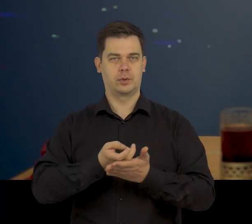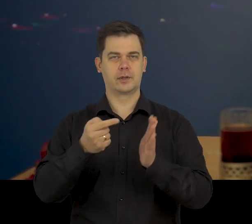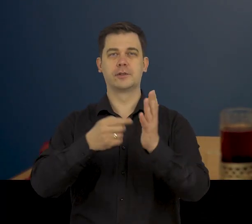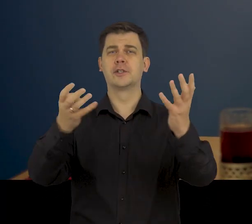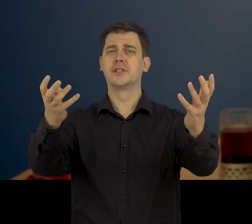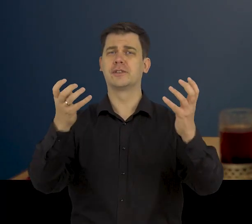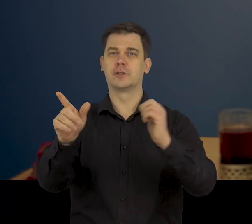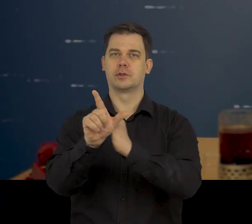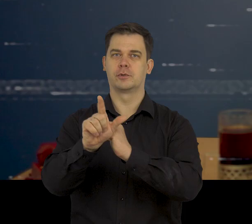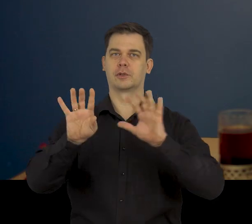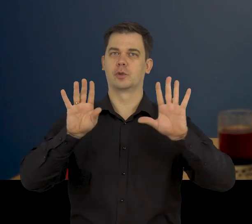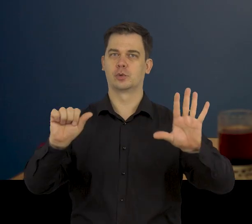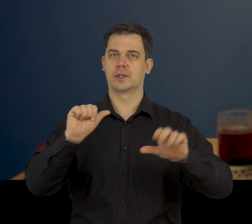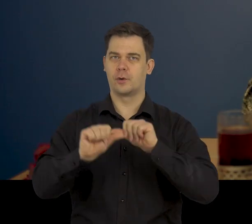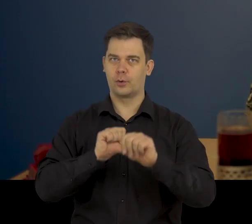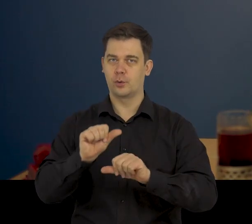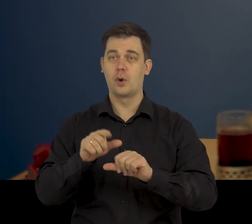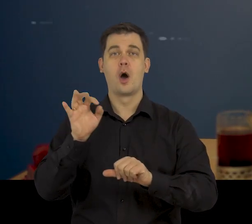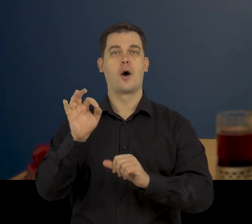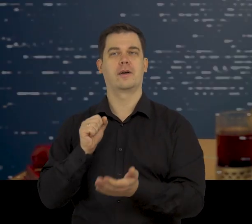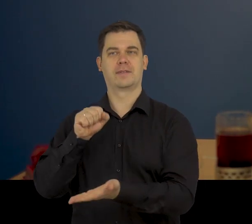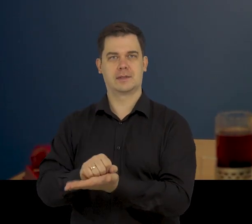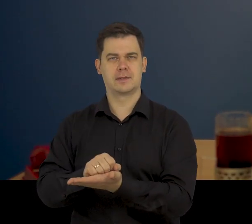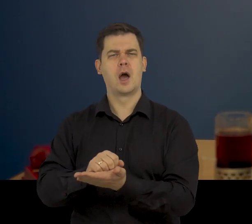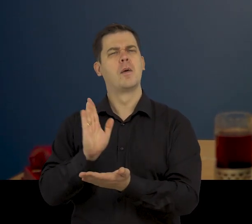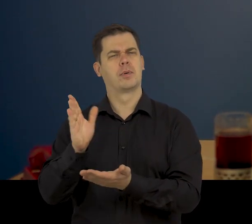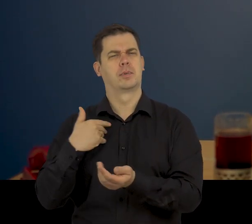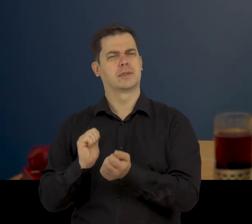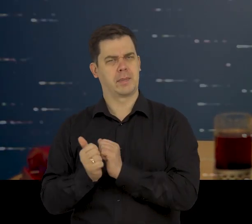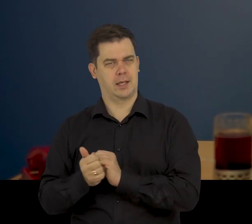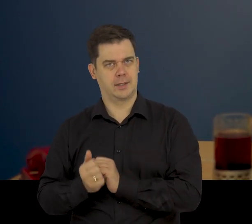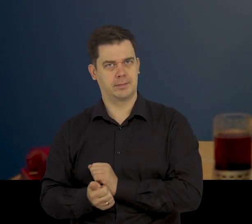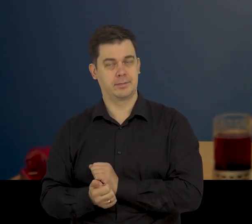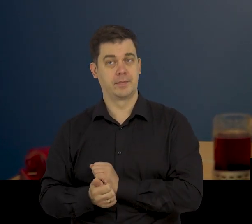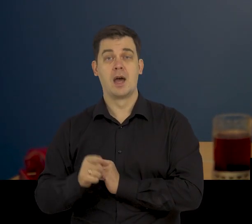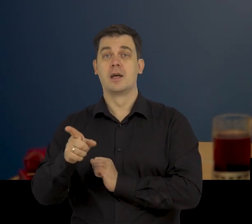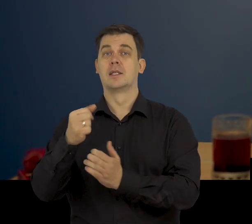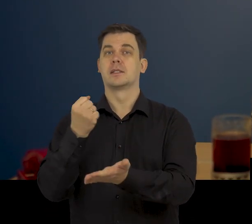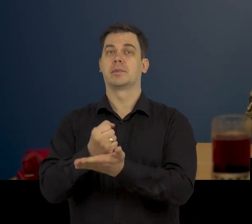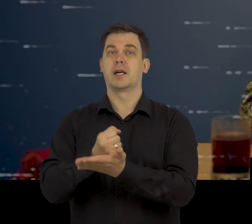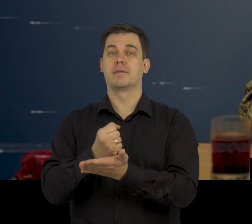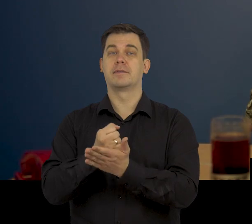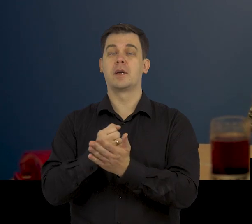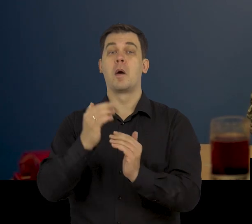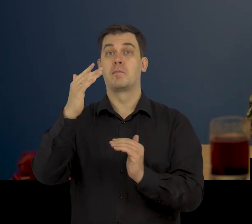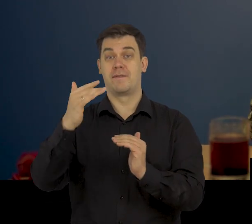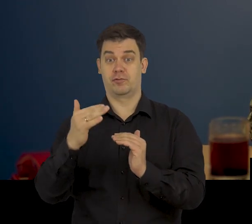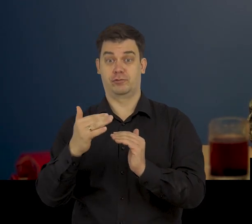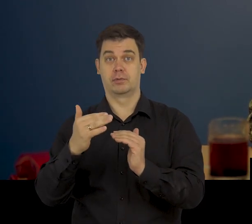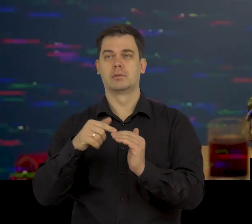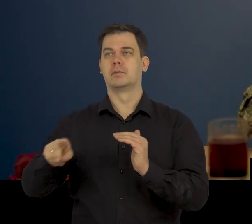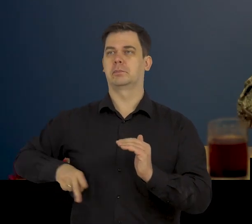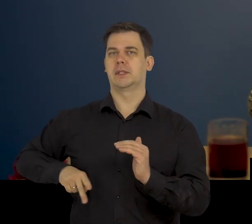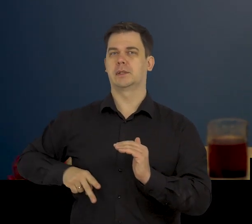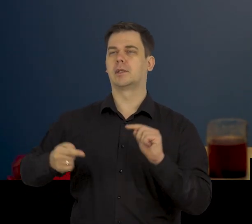29 lutego 1976 roku o inwestycjach z późniejszymi zmianami w zakresie powyższym